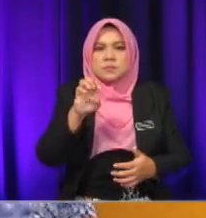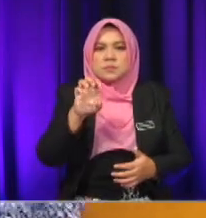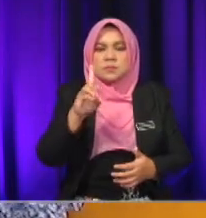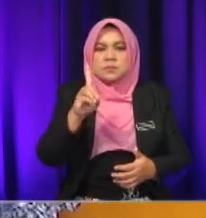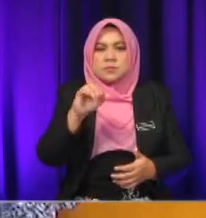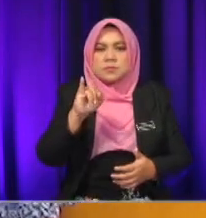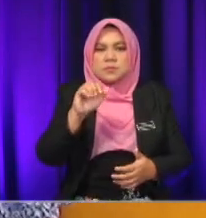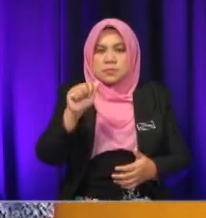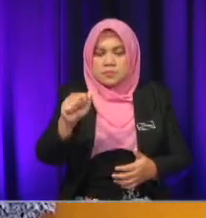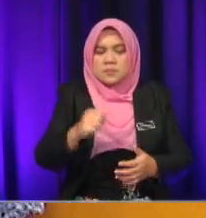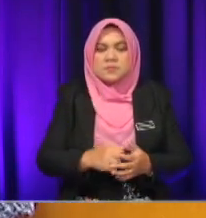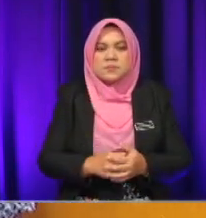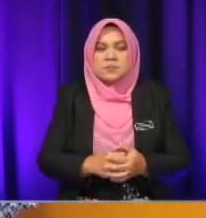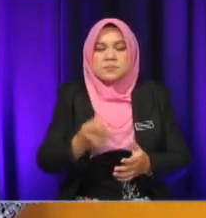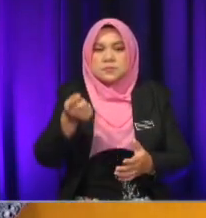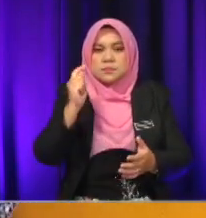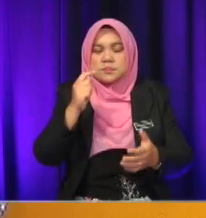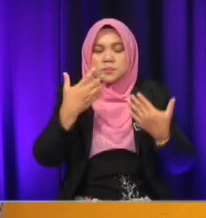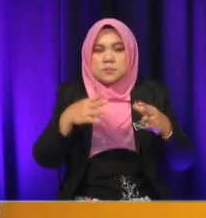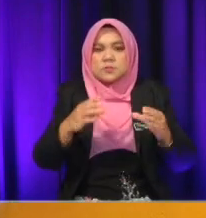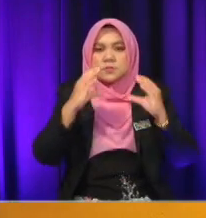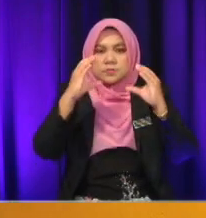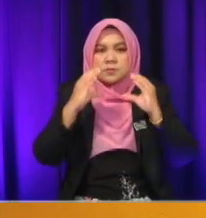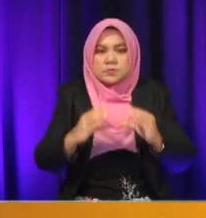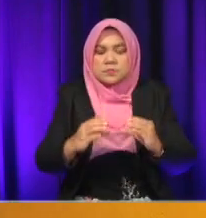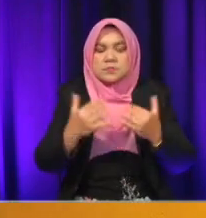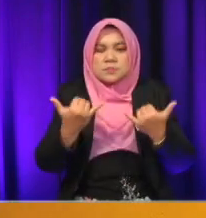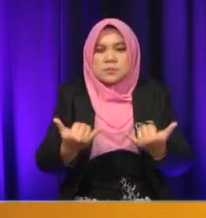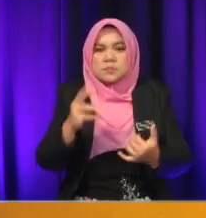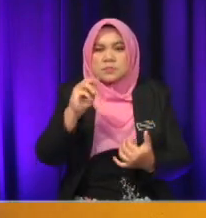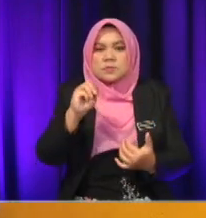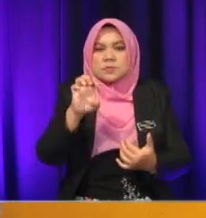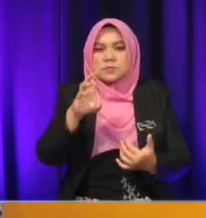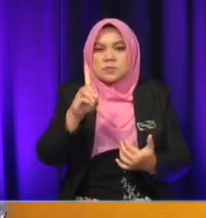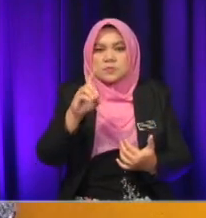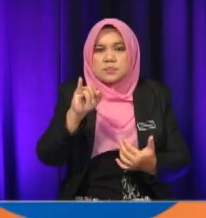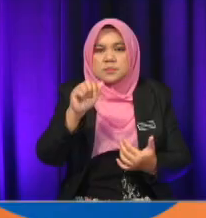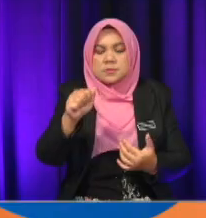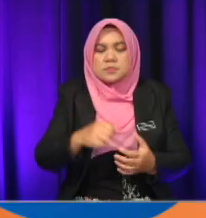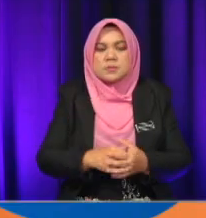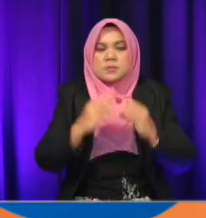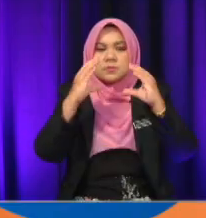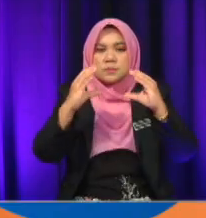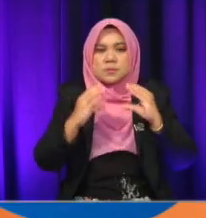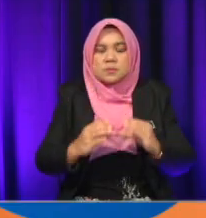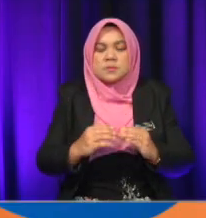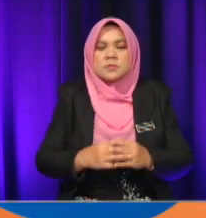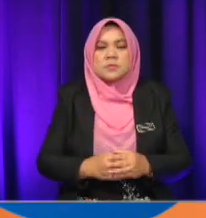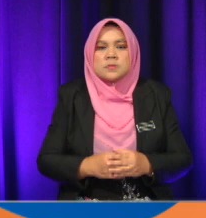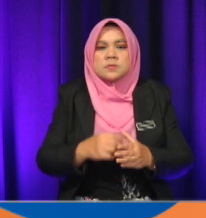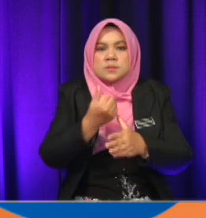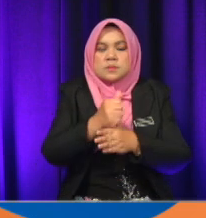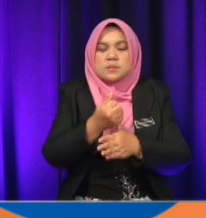Jadi kita dah tengok kaedah. Kita tengok pula media pengiklanan. Jadi media ini merupakan saluran, cara atau